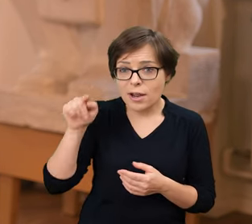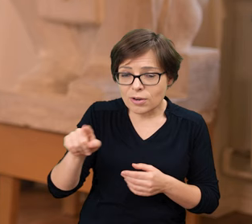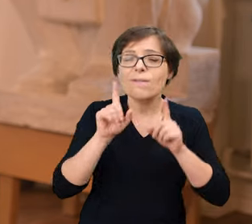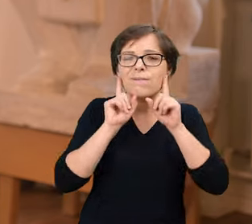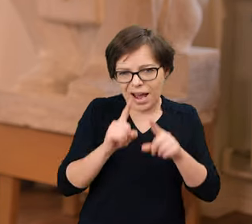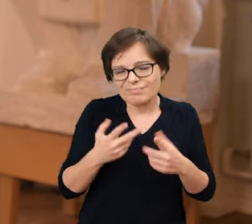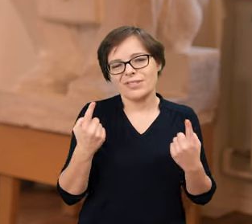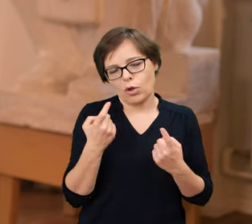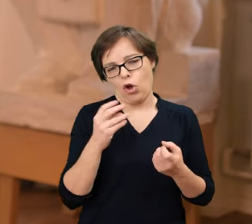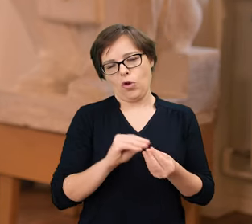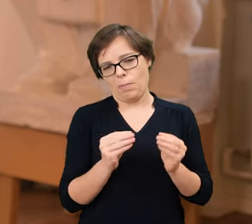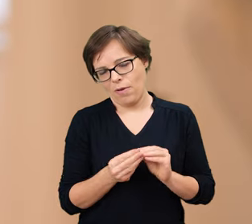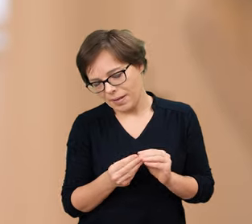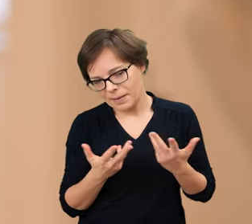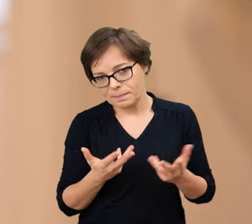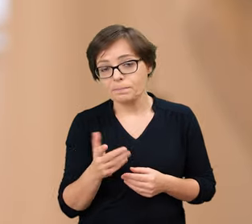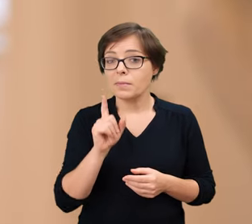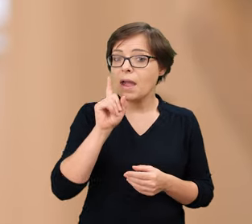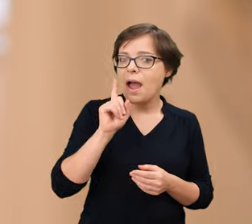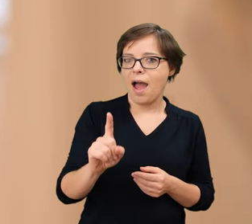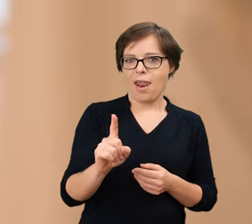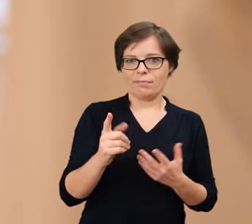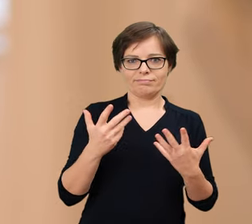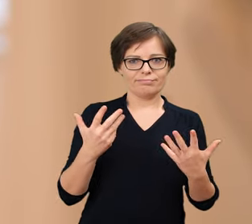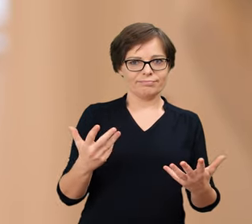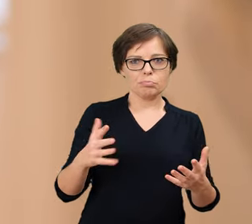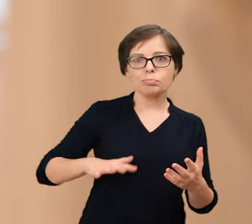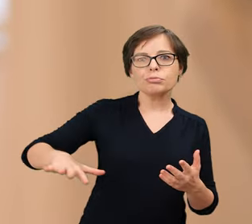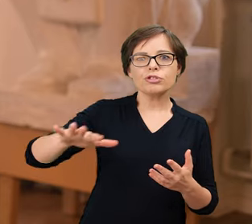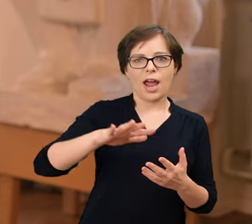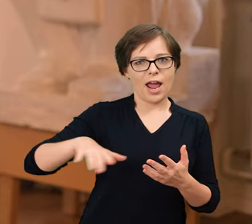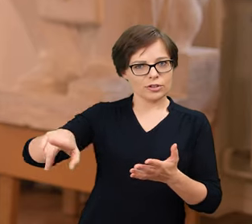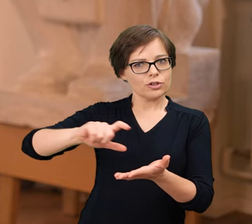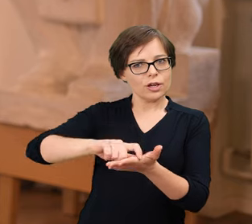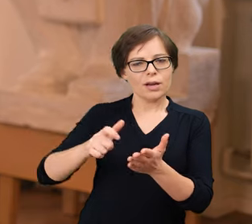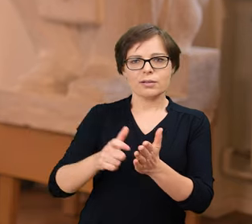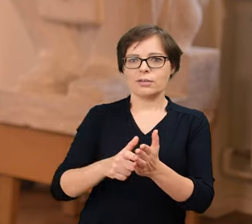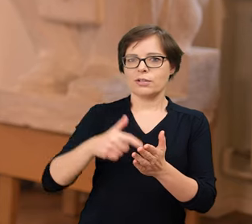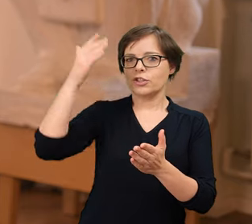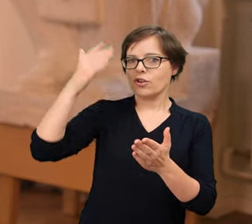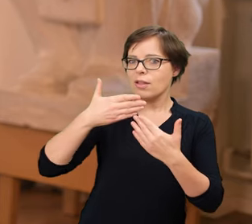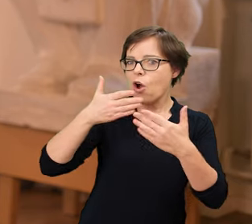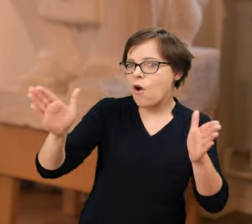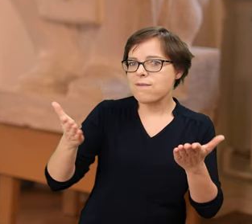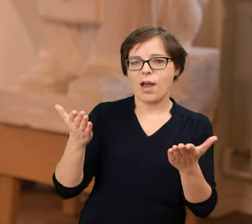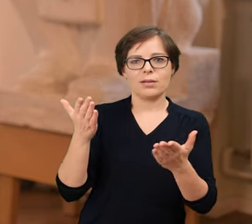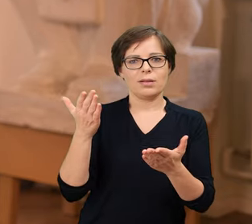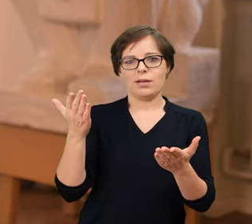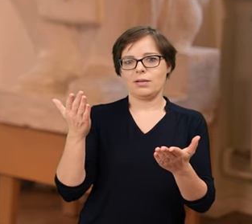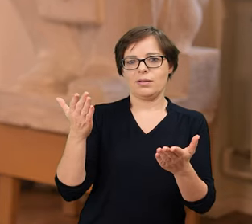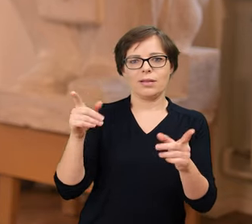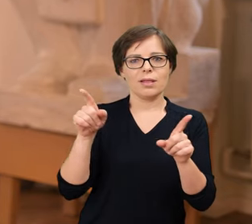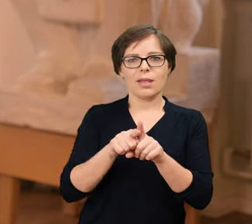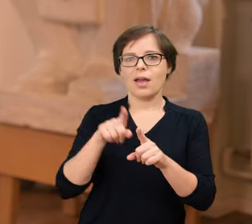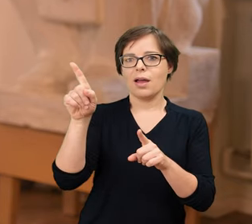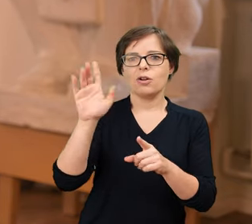skomplikowana. Niemniej malowniczość takiej przestrzeni z otwartą ścianą, otwartą szybą